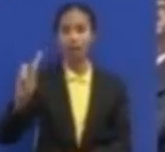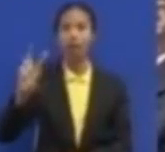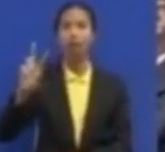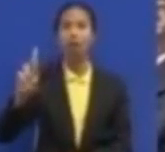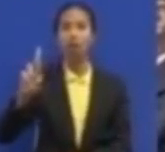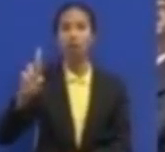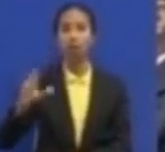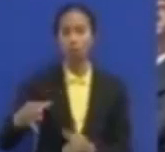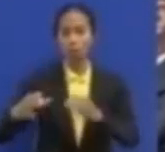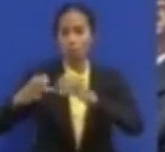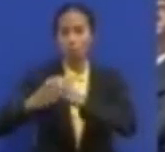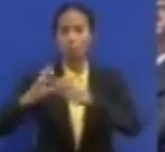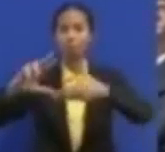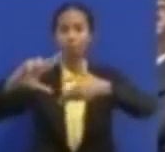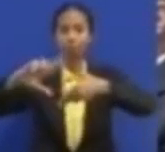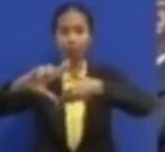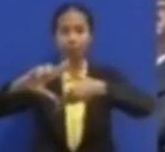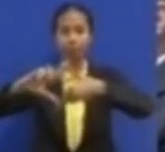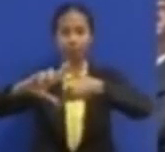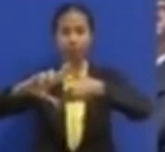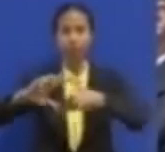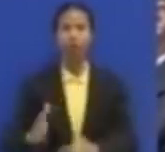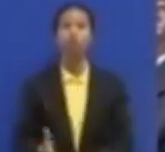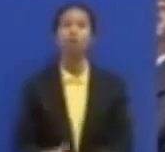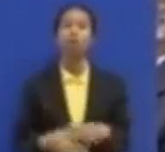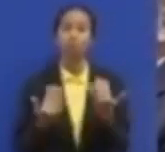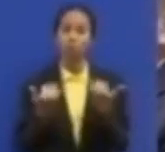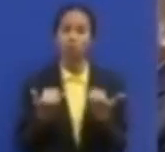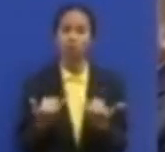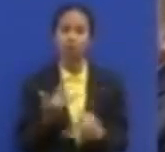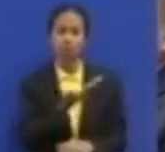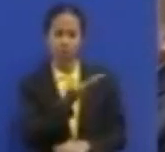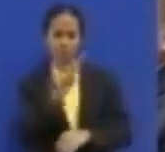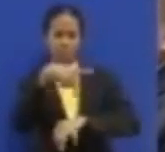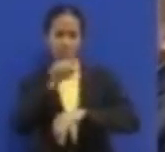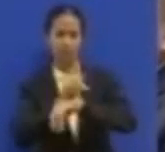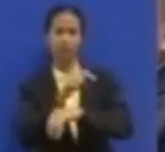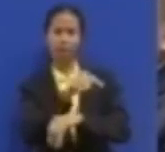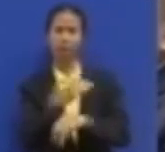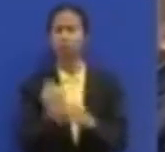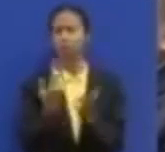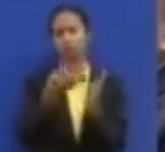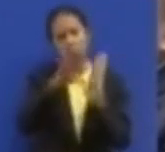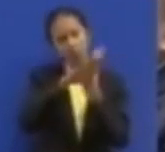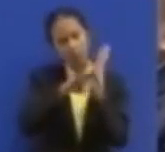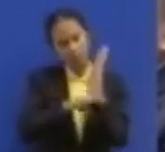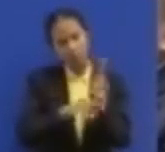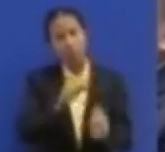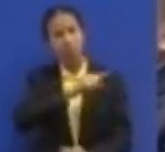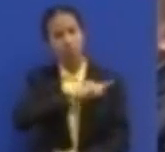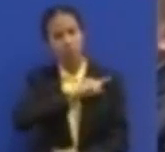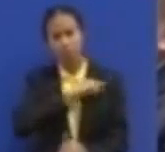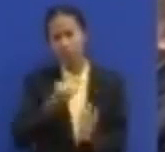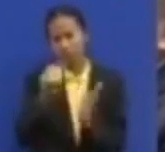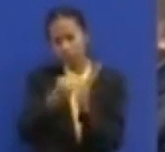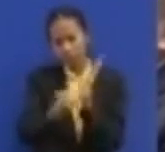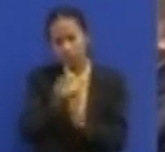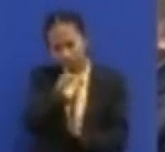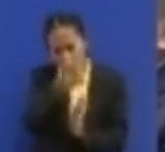ชารัฐท่านประธานครับวันนี้ท่านประธานได้ดำเนินหน้าที่บกพร่องสักนิดนะครับท่